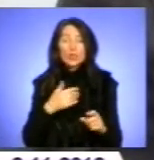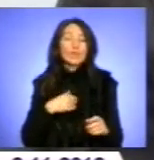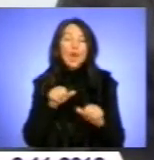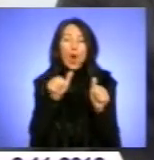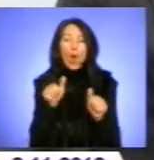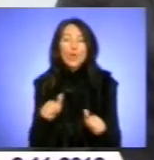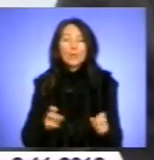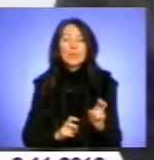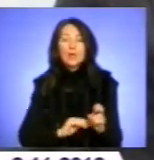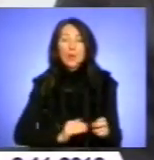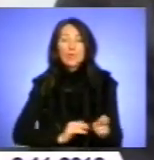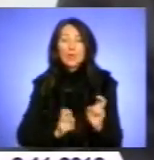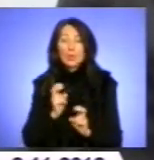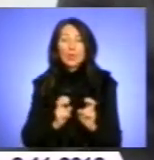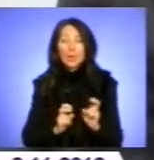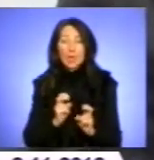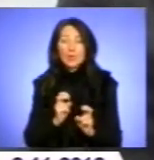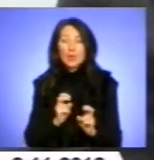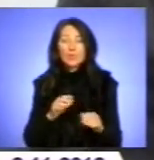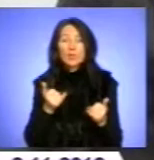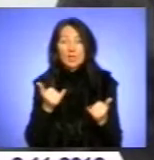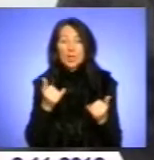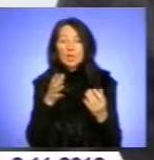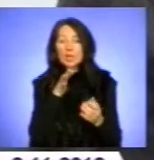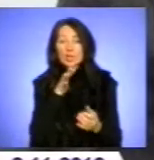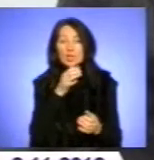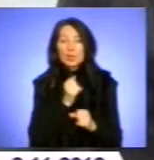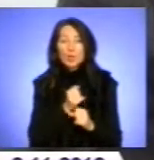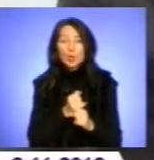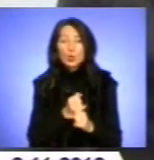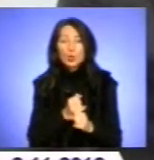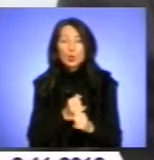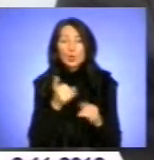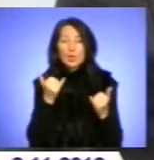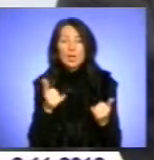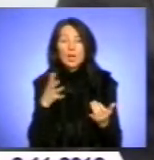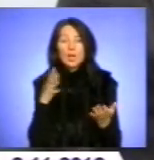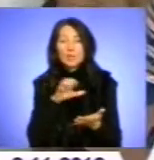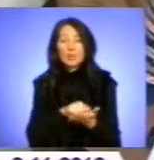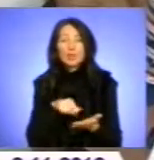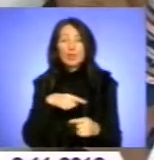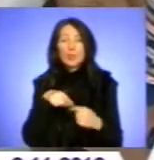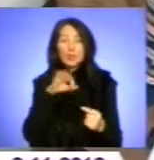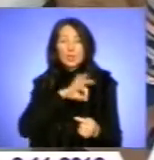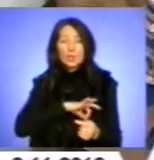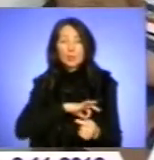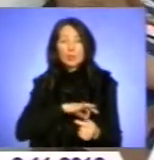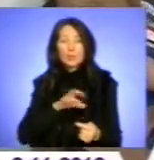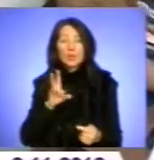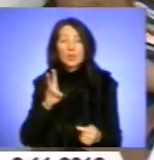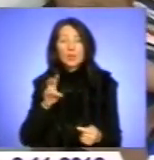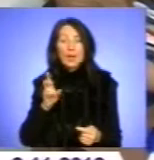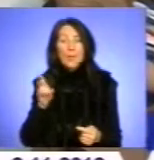оформився приватним підприємцем. На даний час працюю, зараз займаюся бізнесом. Наталя Баранець –